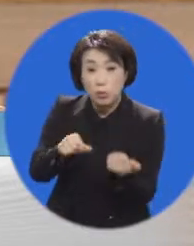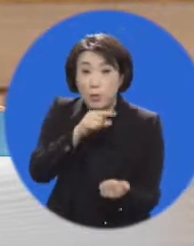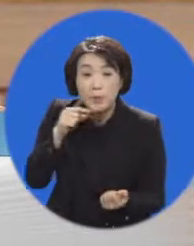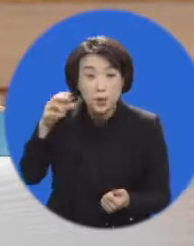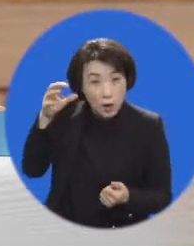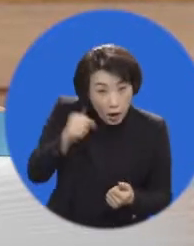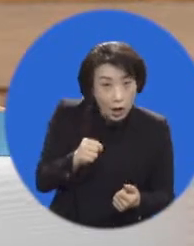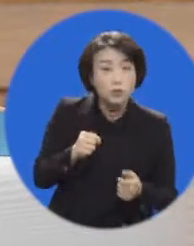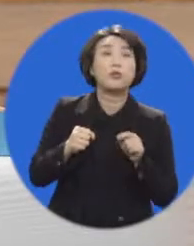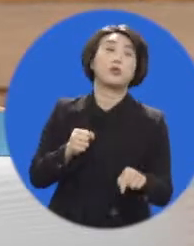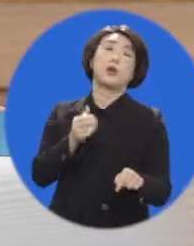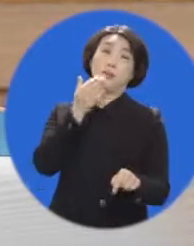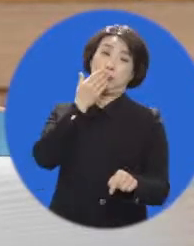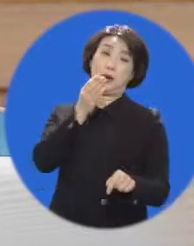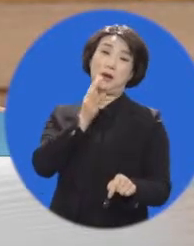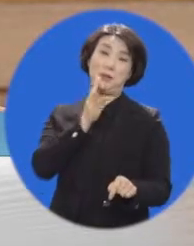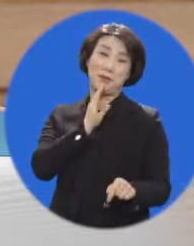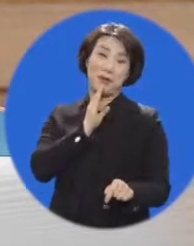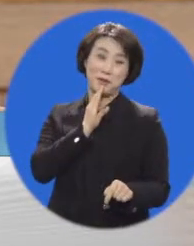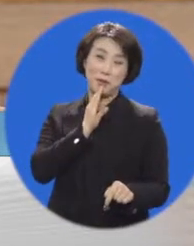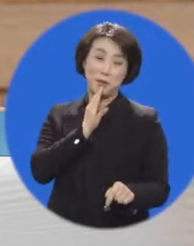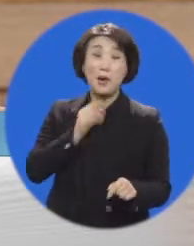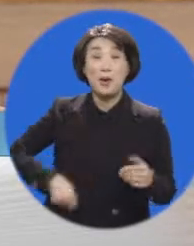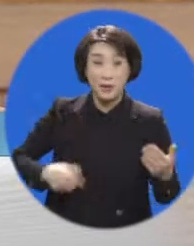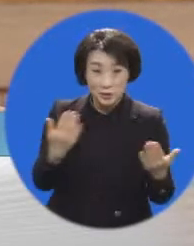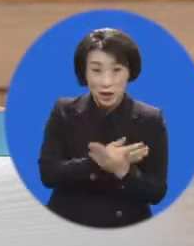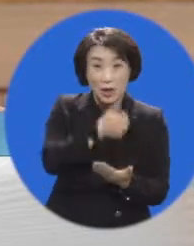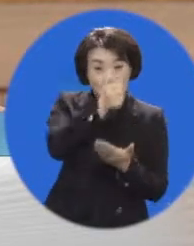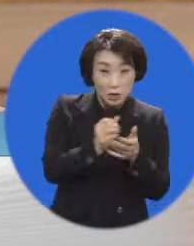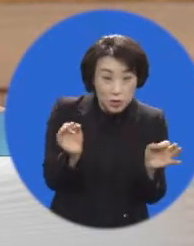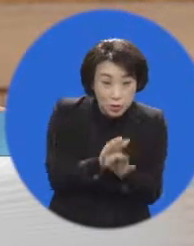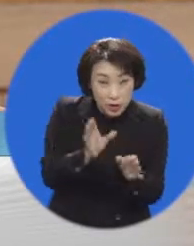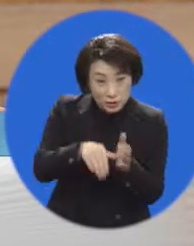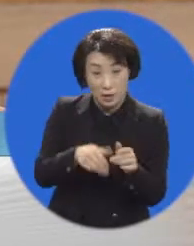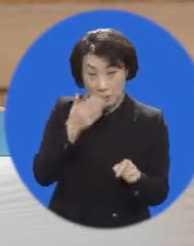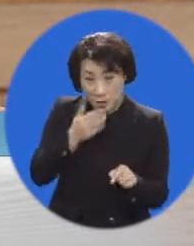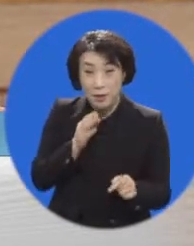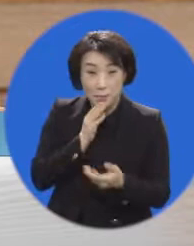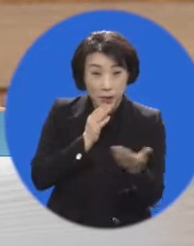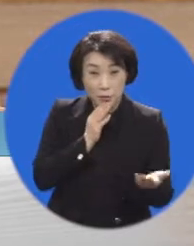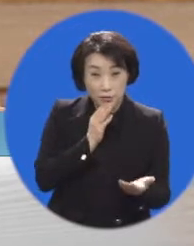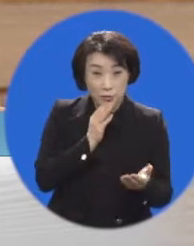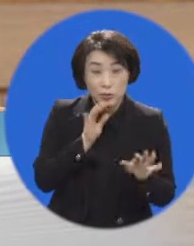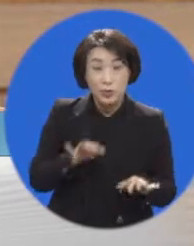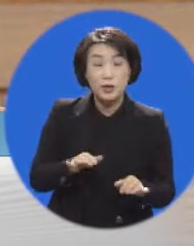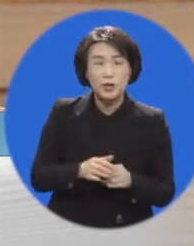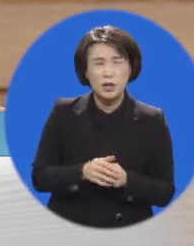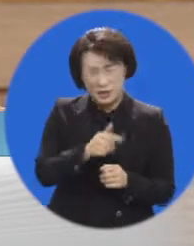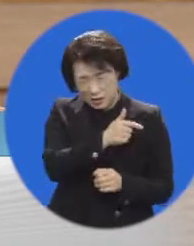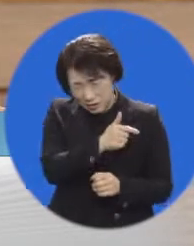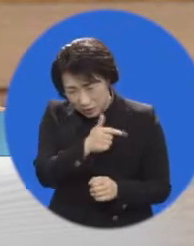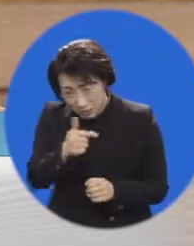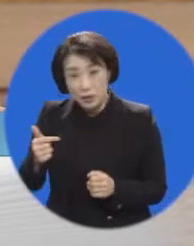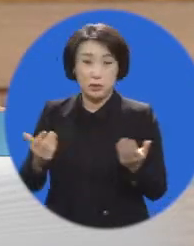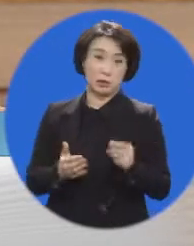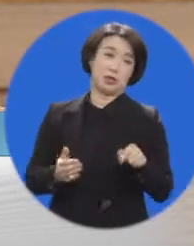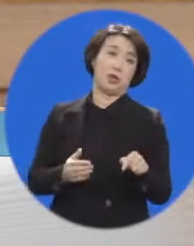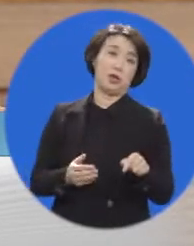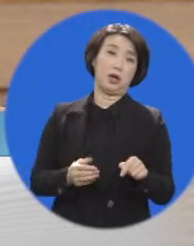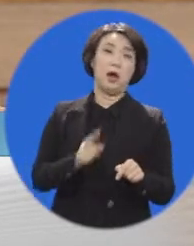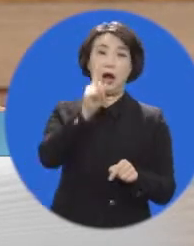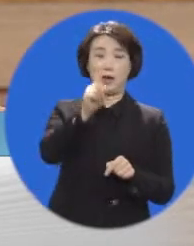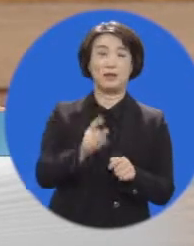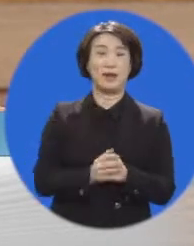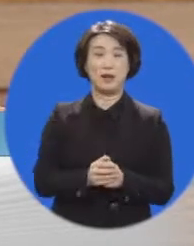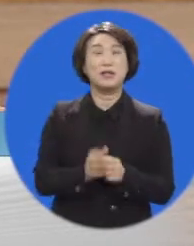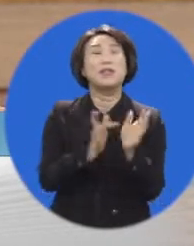피로만 가능한 것이요, 회개의 속죄로만 가능한 것이기 때문에 이 어마어마한 사건이 단 하나의